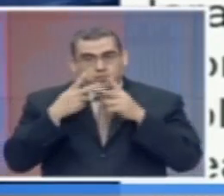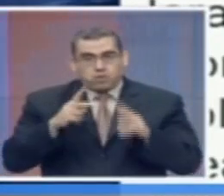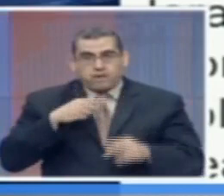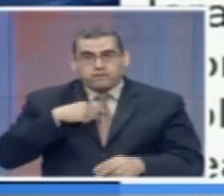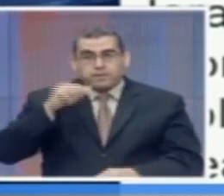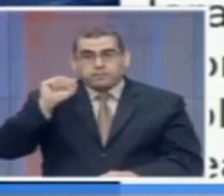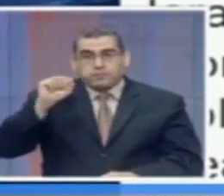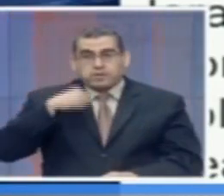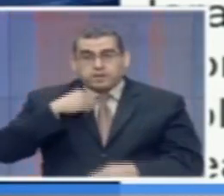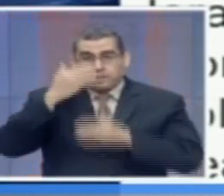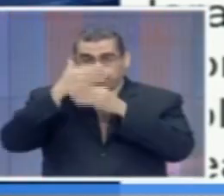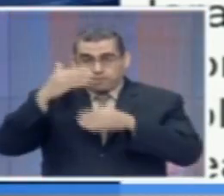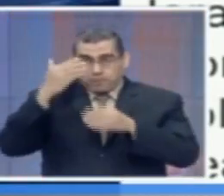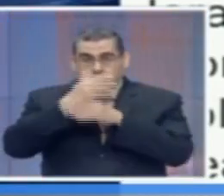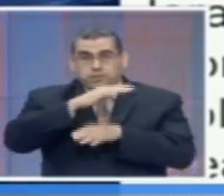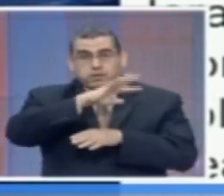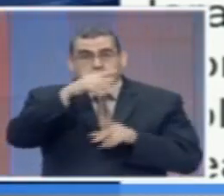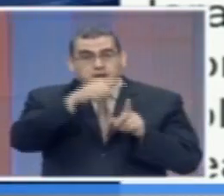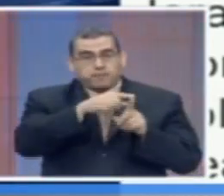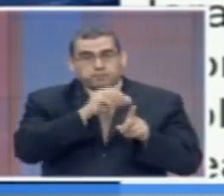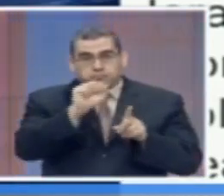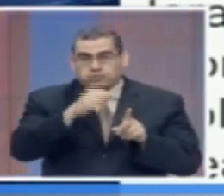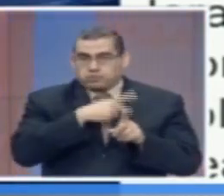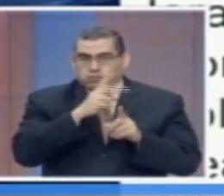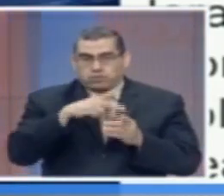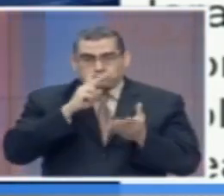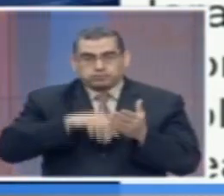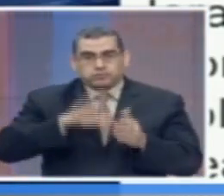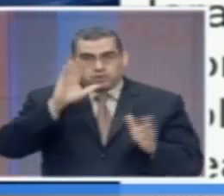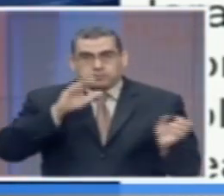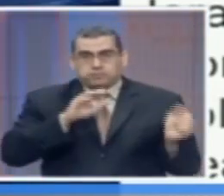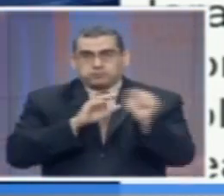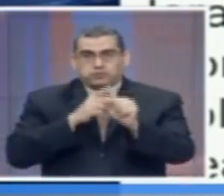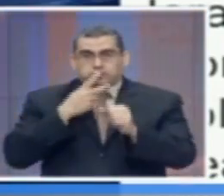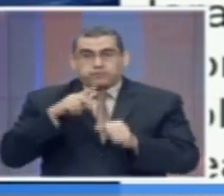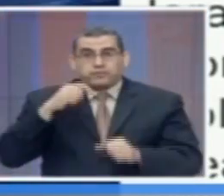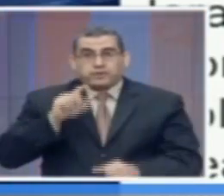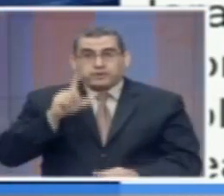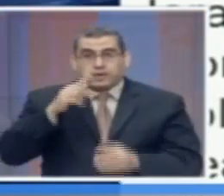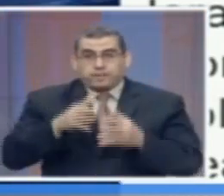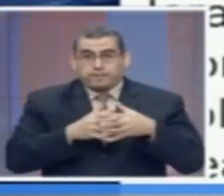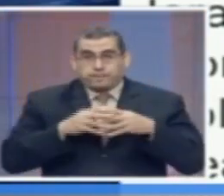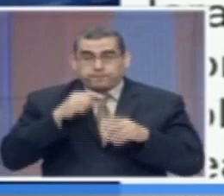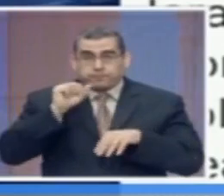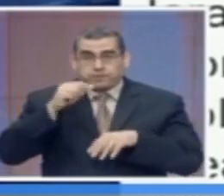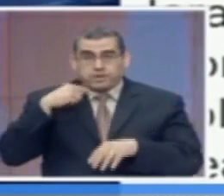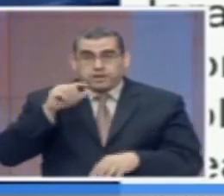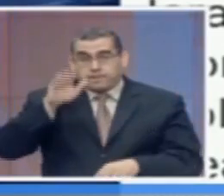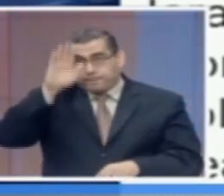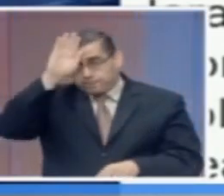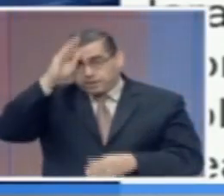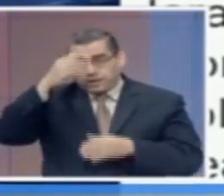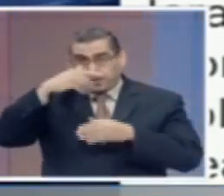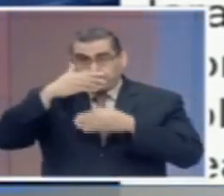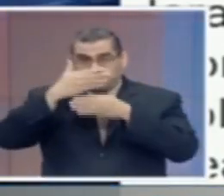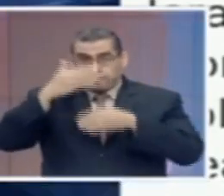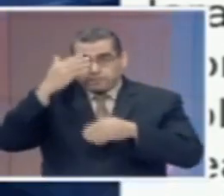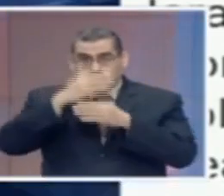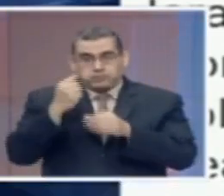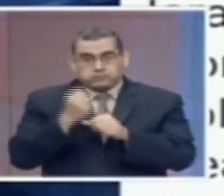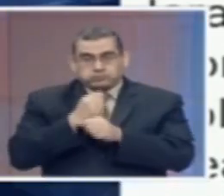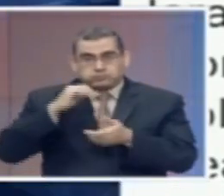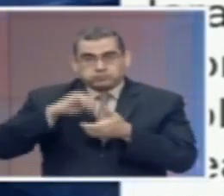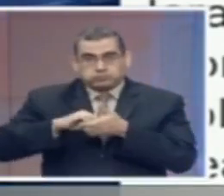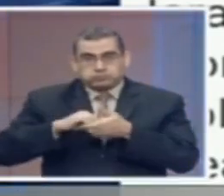على إقليم الصحراء المغربية. وخلال اتصال هاتفي مع ترامب، أكد العاهل المغربي الملك محمد السادس أن بلاده ستستأنف